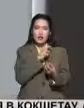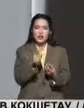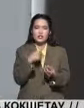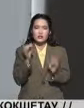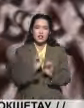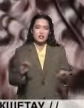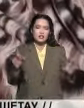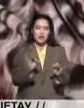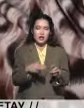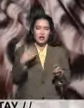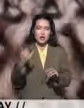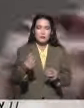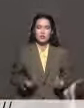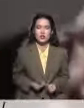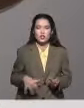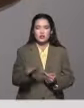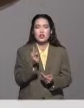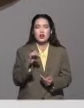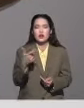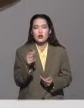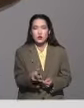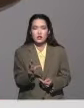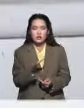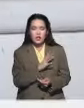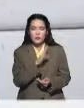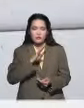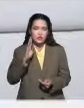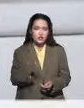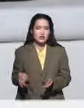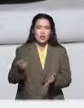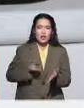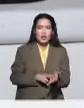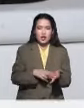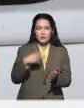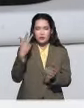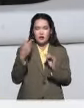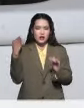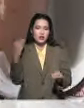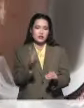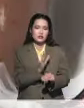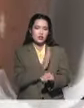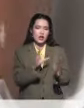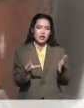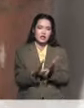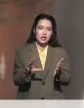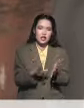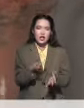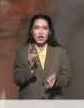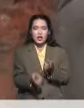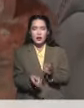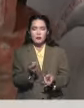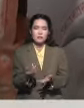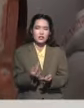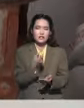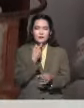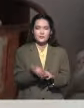жительница частного сектора Айгуль Уалитова. Женщина переехала в новый дом 4 года назад. Старая проводка электрическую плиту не потянет,